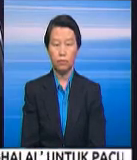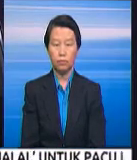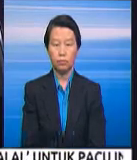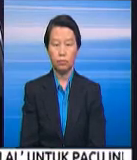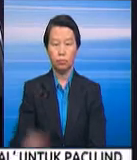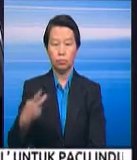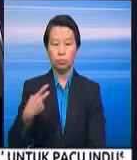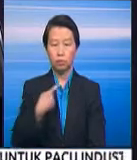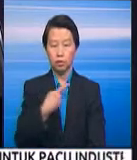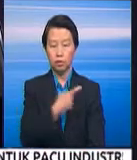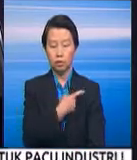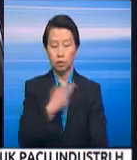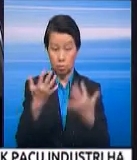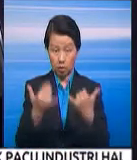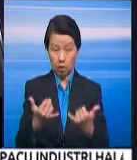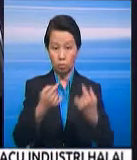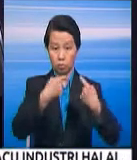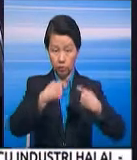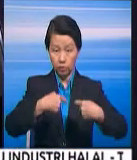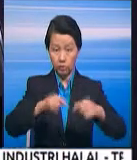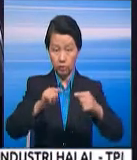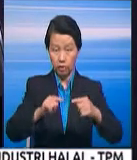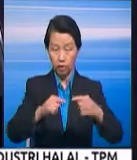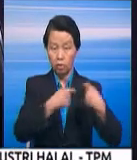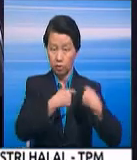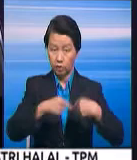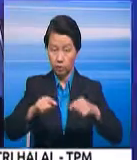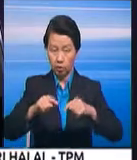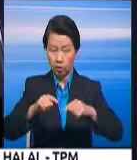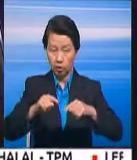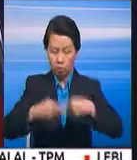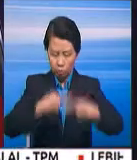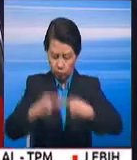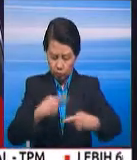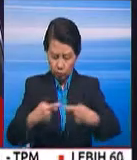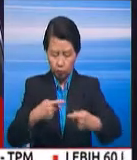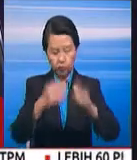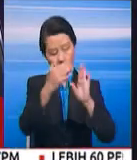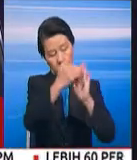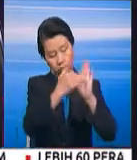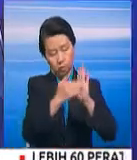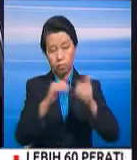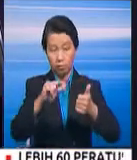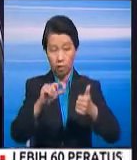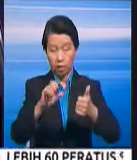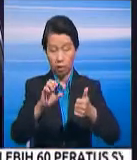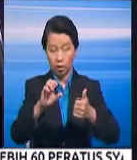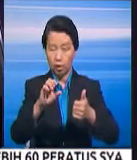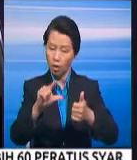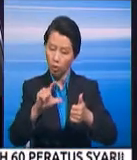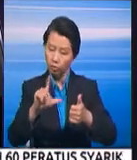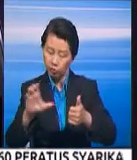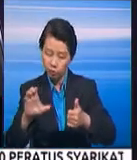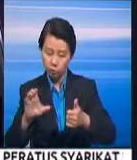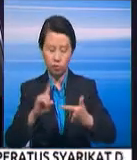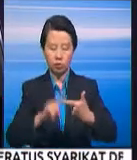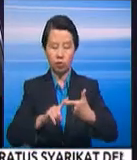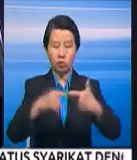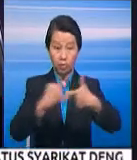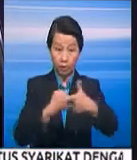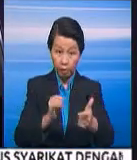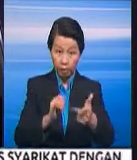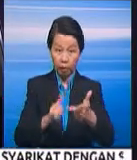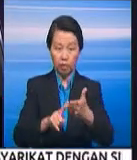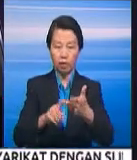Kita sedang dalam proses because kita ada senarai GLC, jabatan, agencies dan sebagainya. Dan daripada senarai, kita